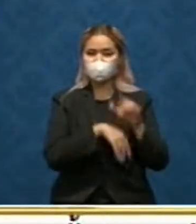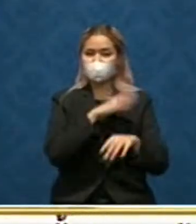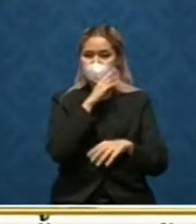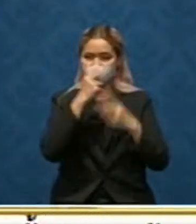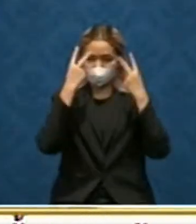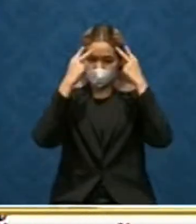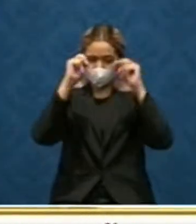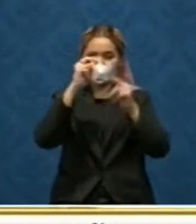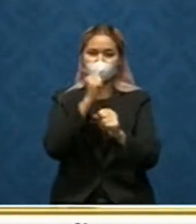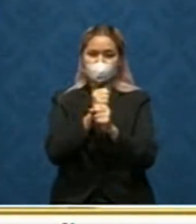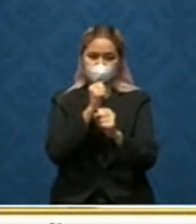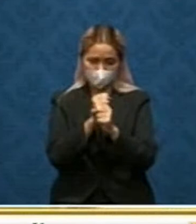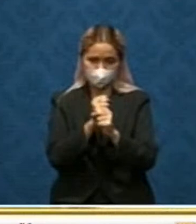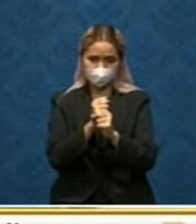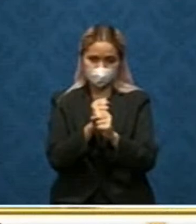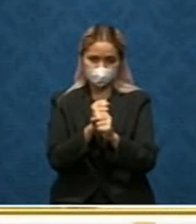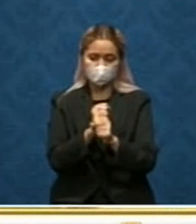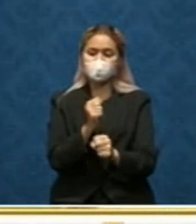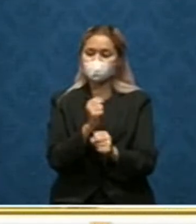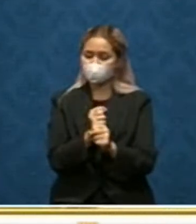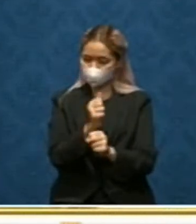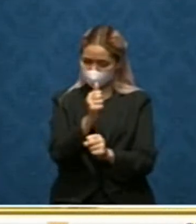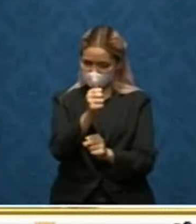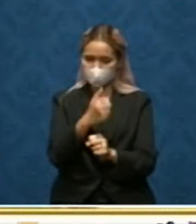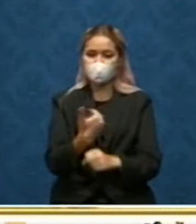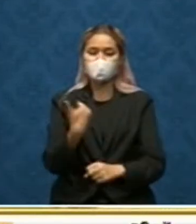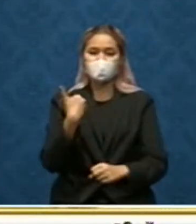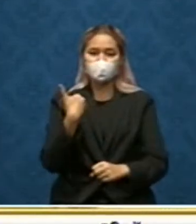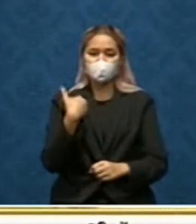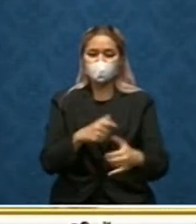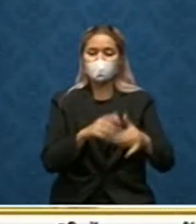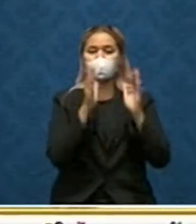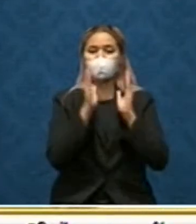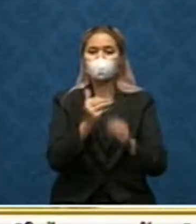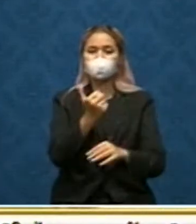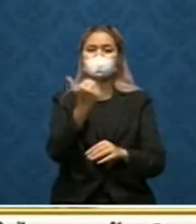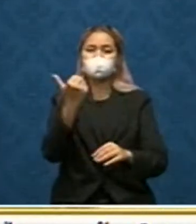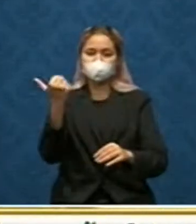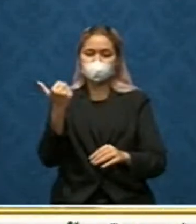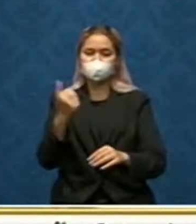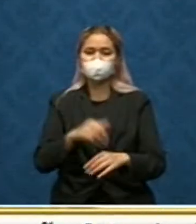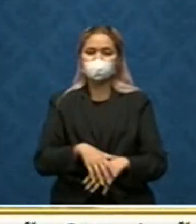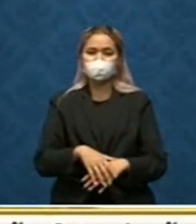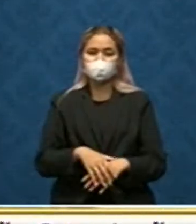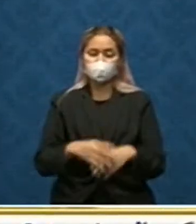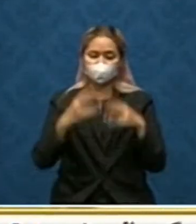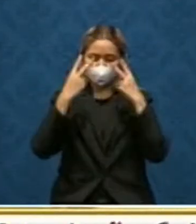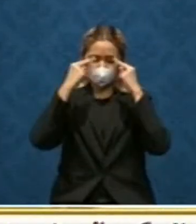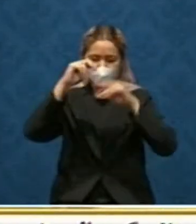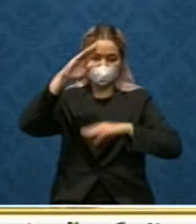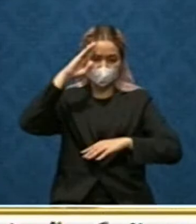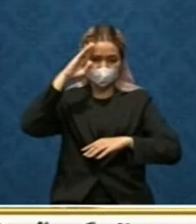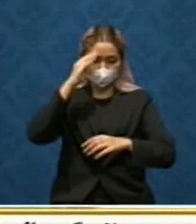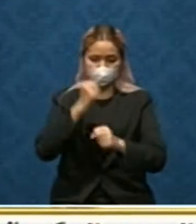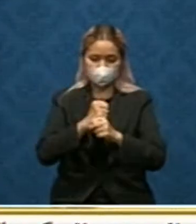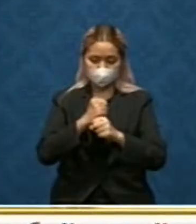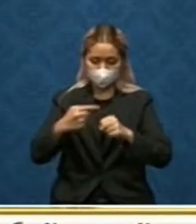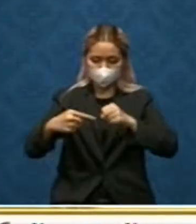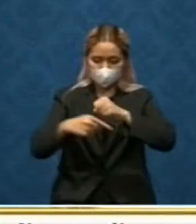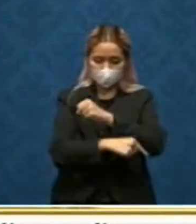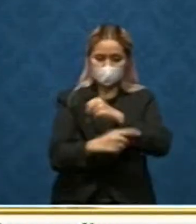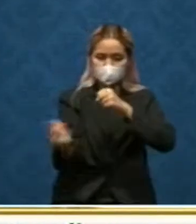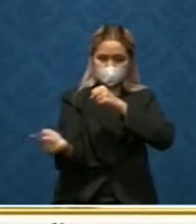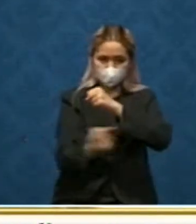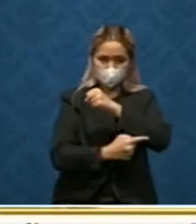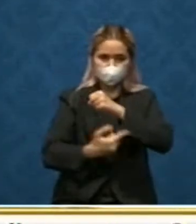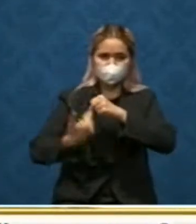แลมีกี่เคตทท่เป็นายกตมา 8 ปีที่ท่านจับทจัิตแล้ท่านลงโทษ ท่านเช